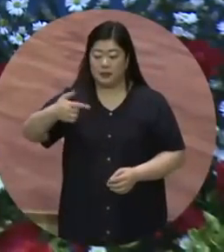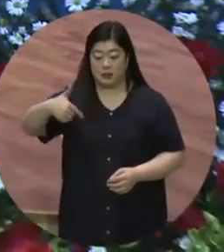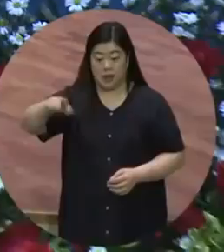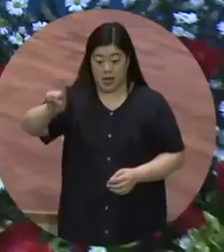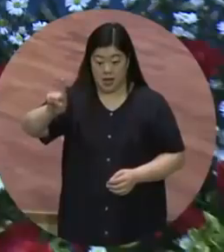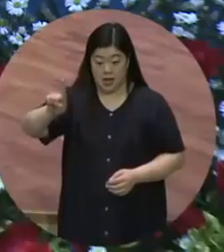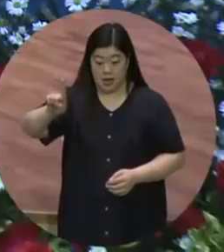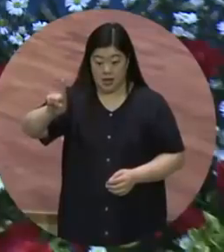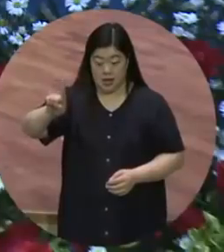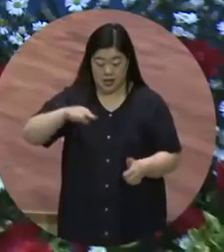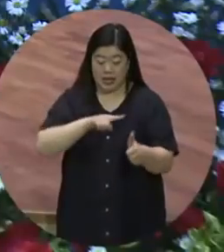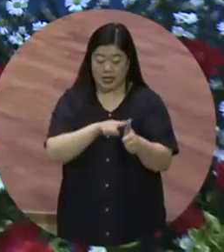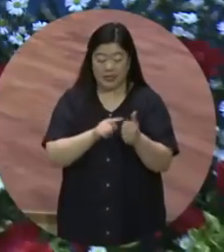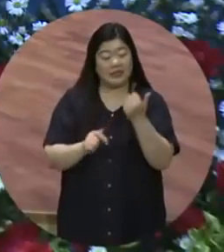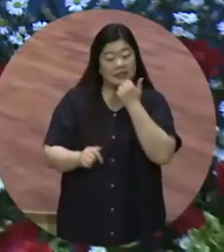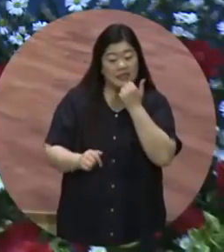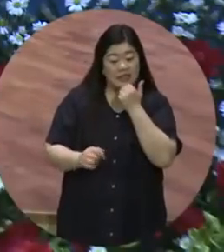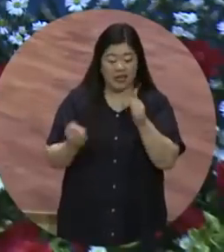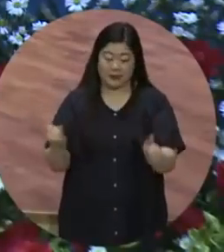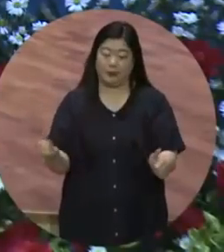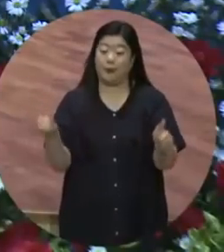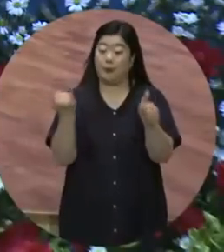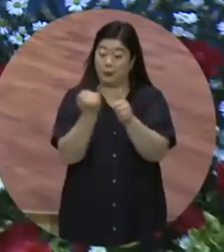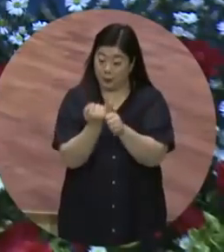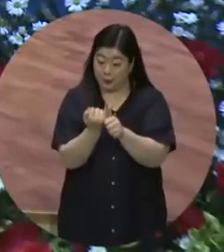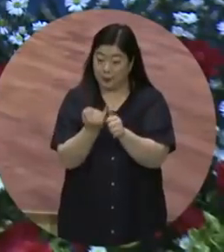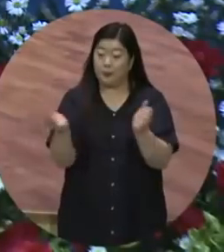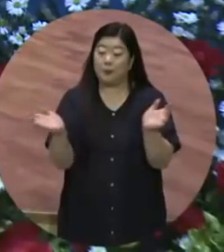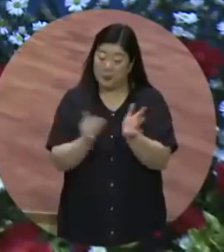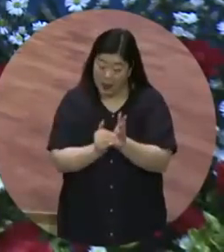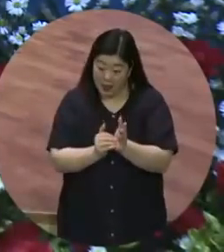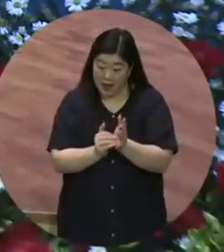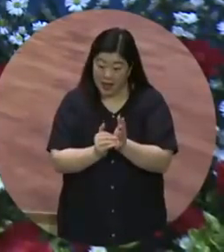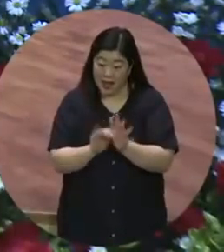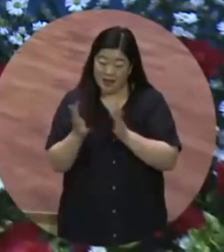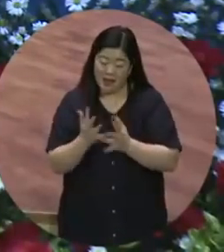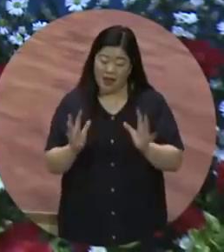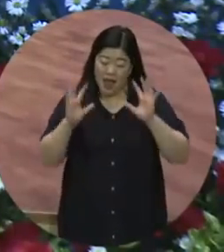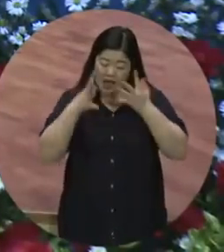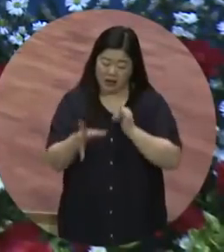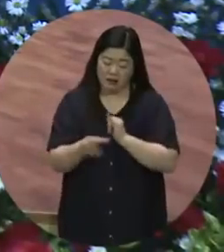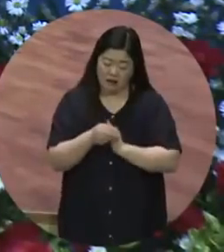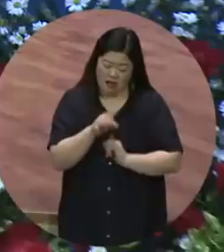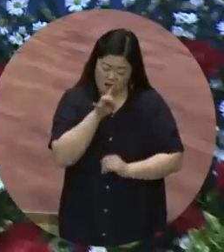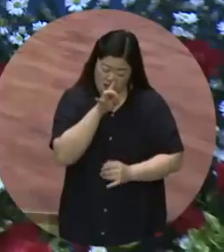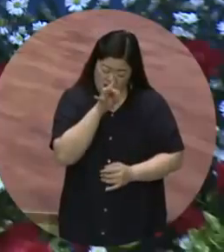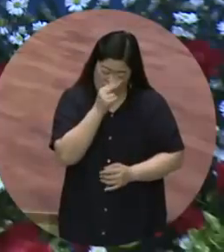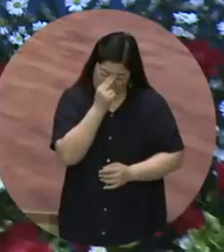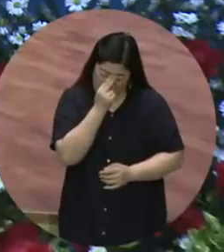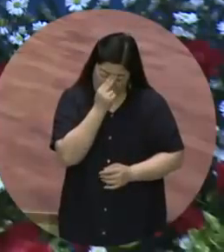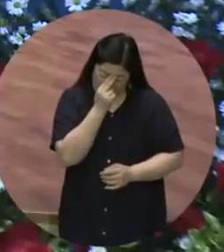결혼 후에도 20년이 지났는데 아이가 없었어요. 20년이 지났는데 아이를 갖지